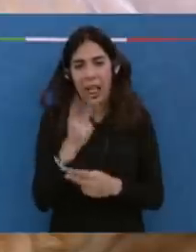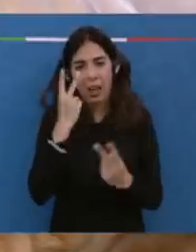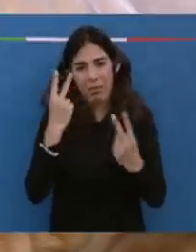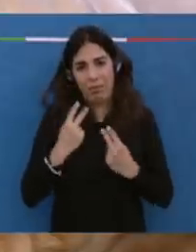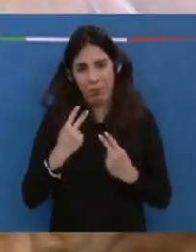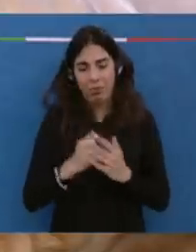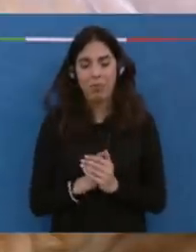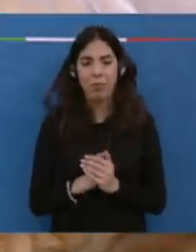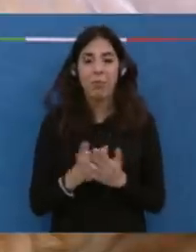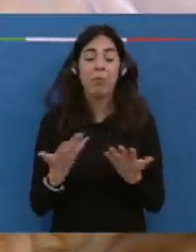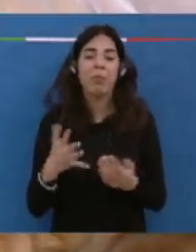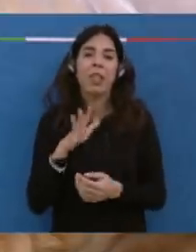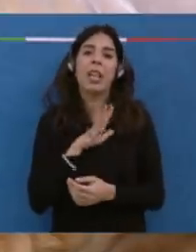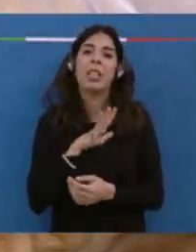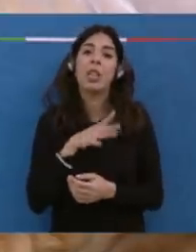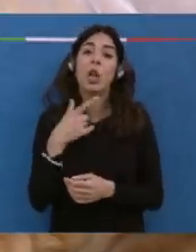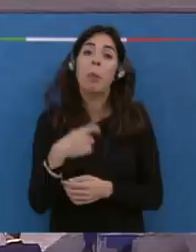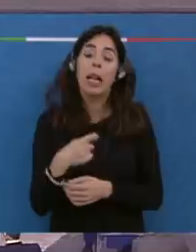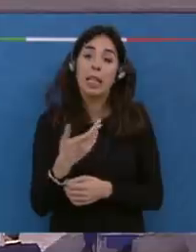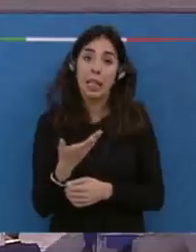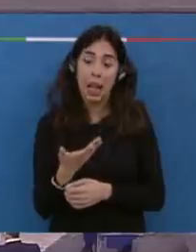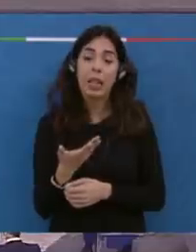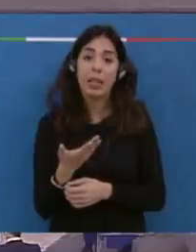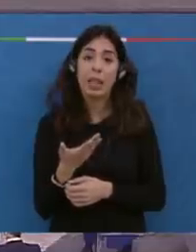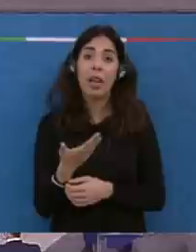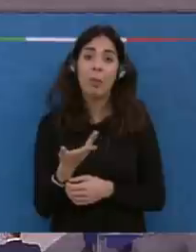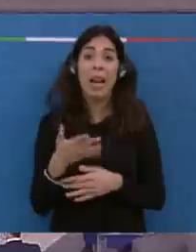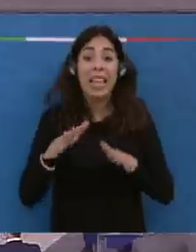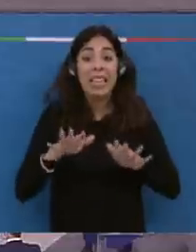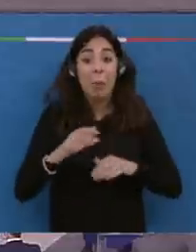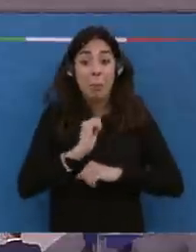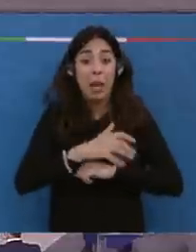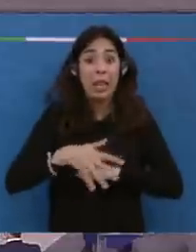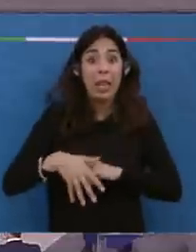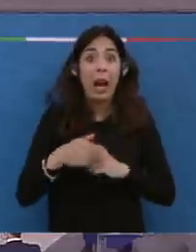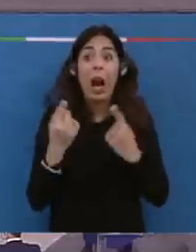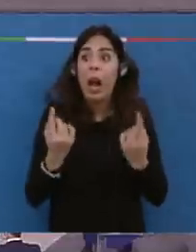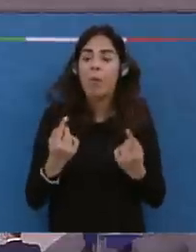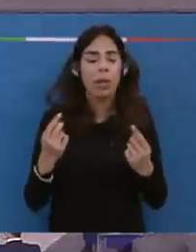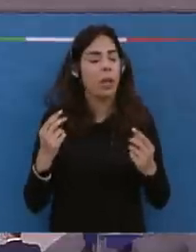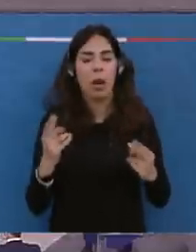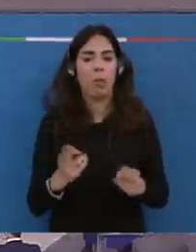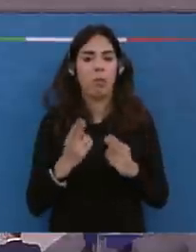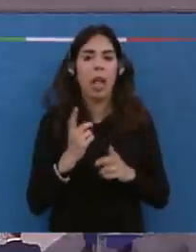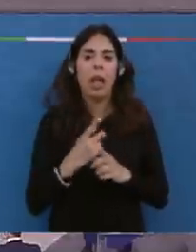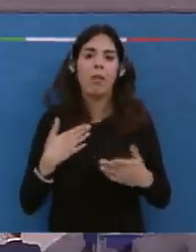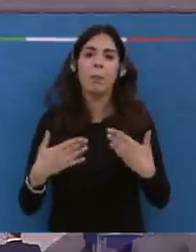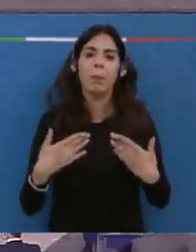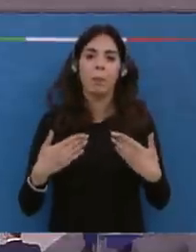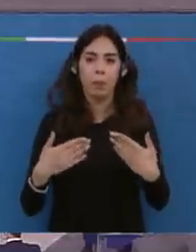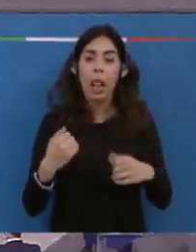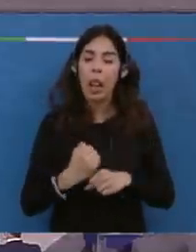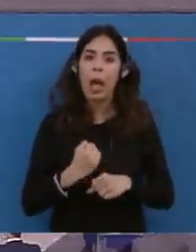signor presidente la stabilità non non possiamo aspettare dobbiamo lavorare e lavorare